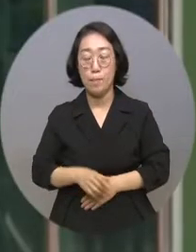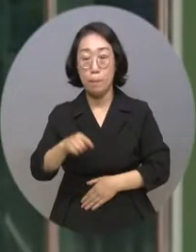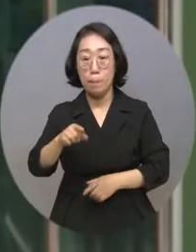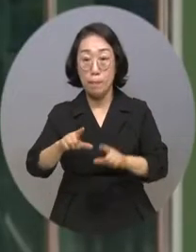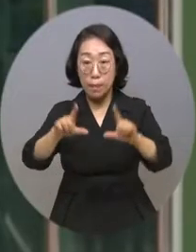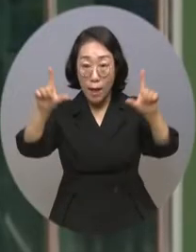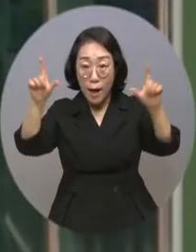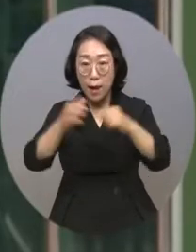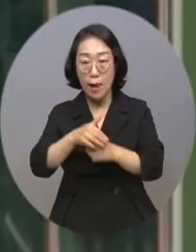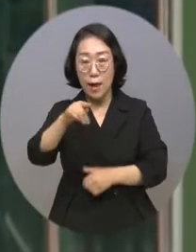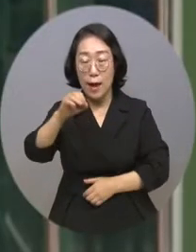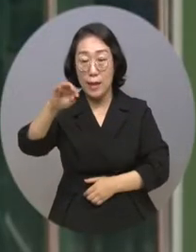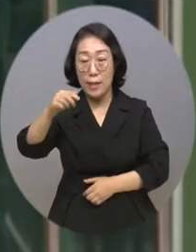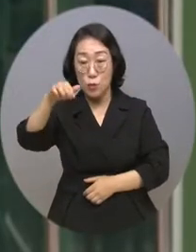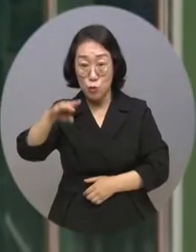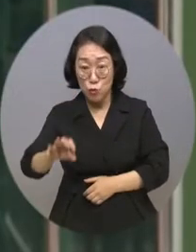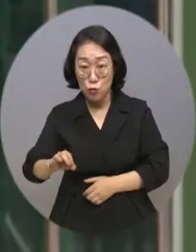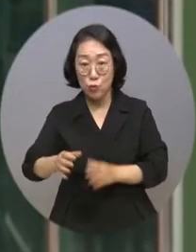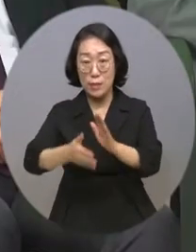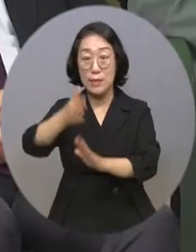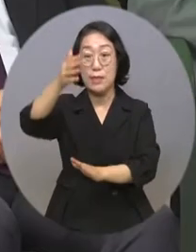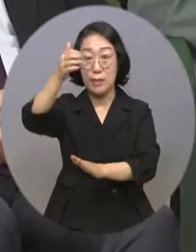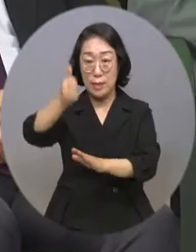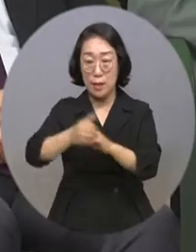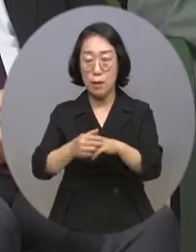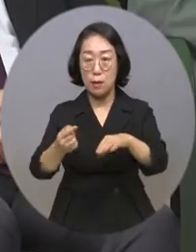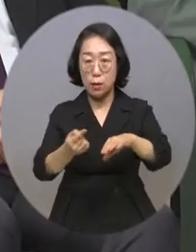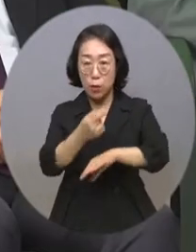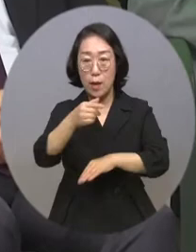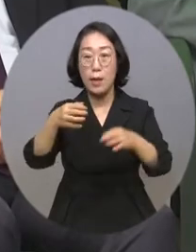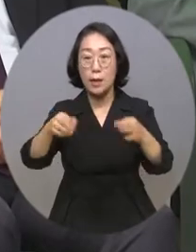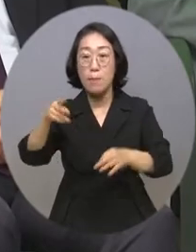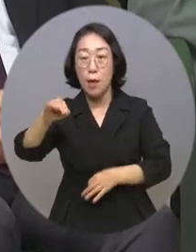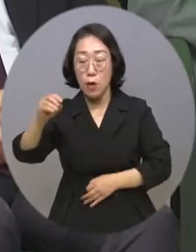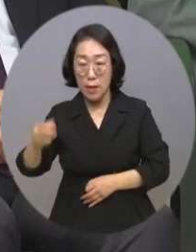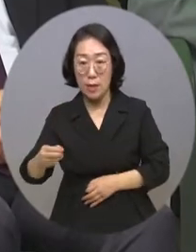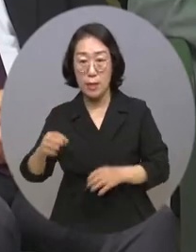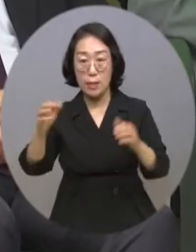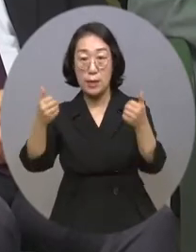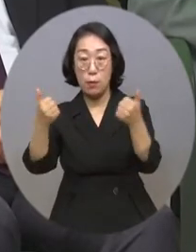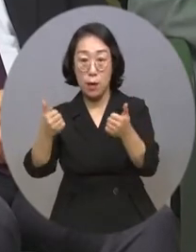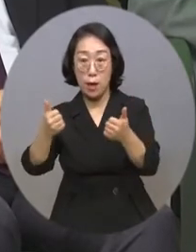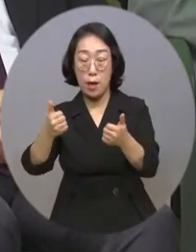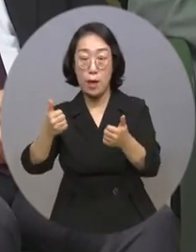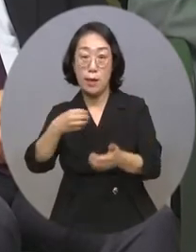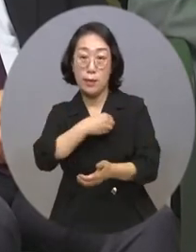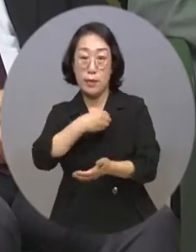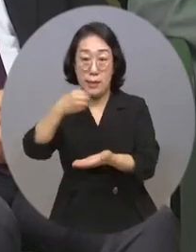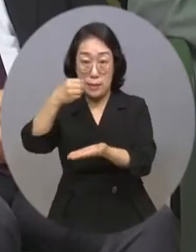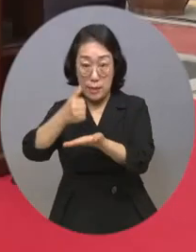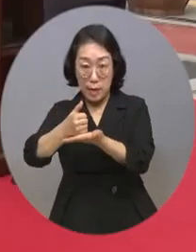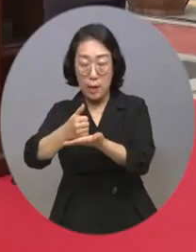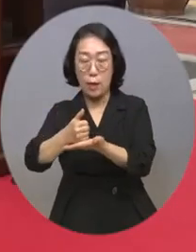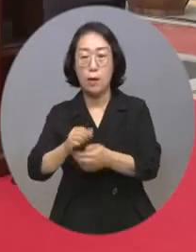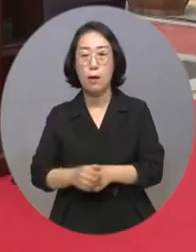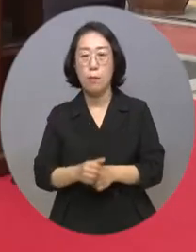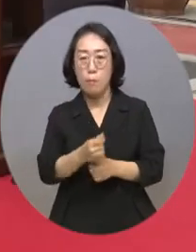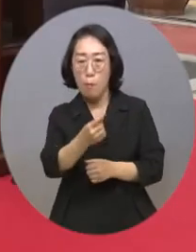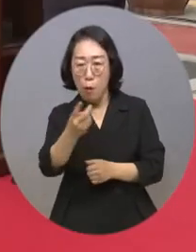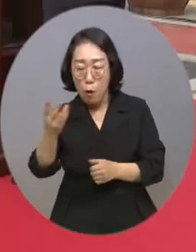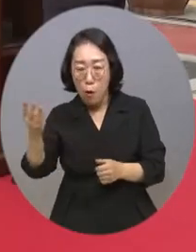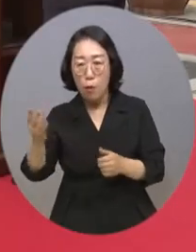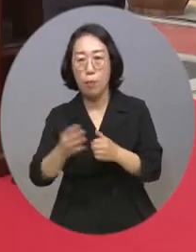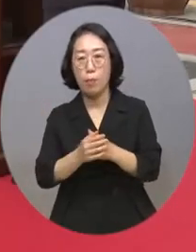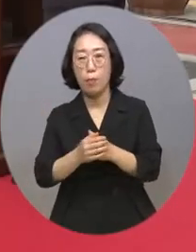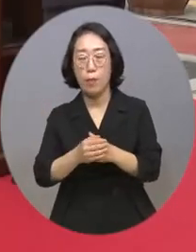개소식에는 강임중 군산시장을 비롯해 김영일 군산시의회 의장, 강태창 도의원, 설경민